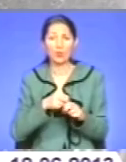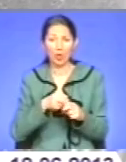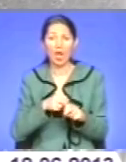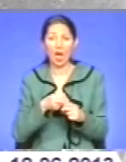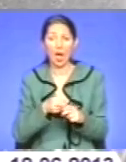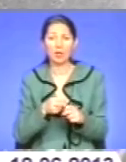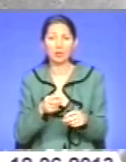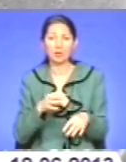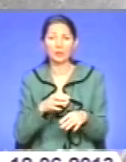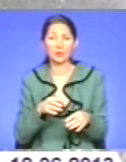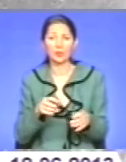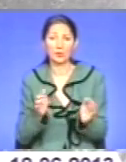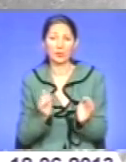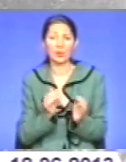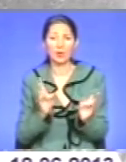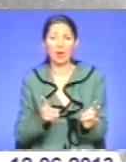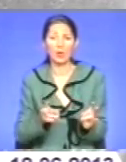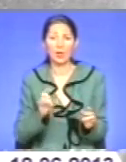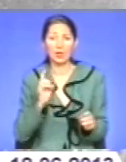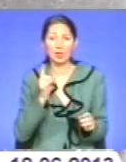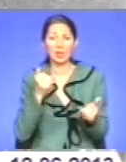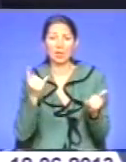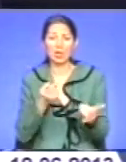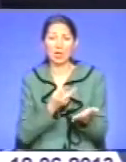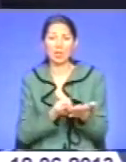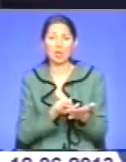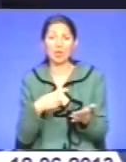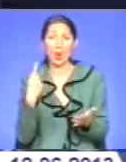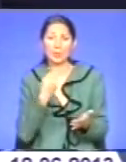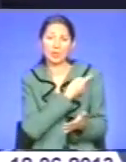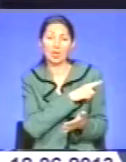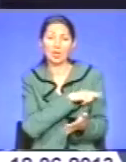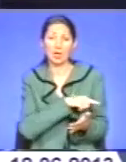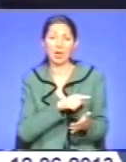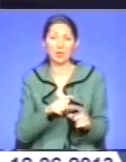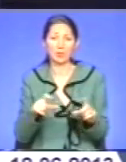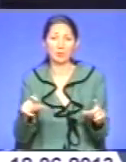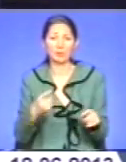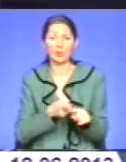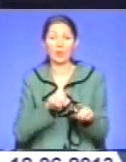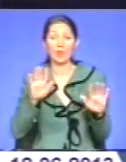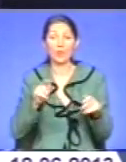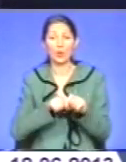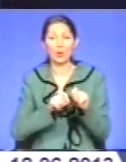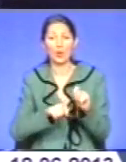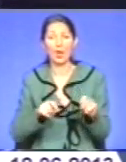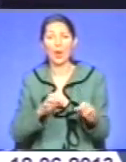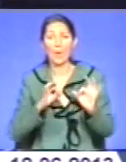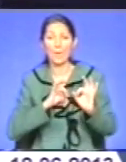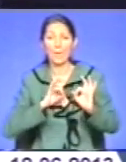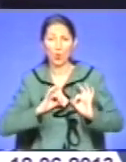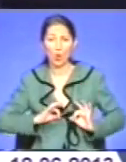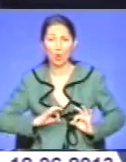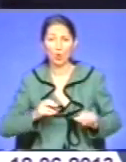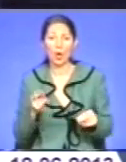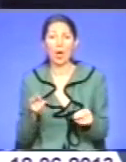і дитина знаходиться наразі в дитячій обласній лікарні. Цей випадок перевіряє прокуратура, а про безпечність